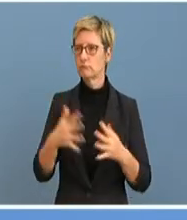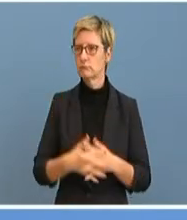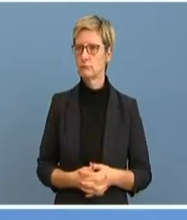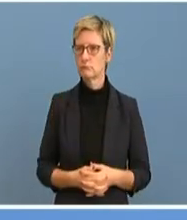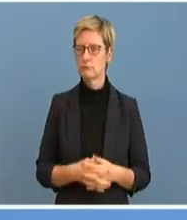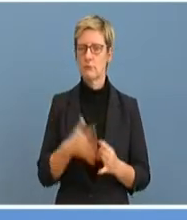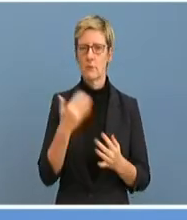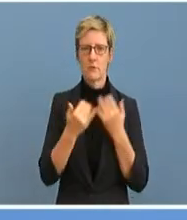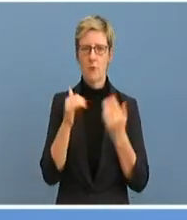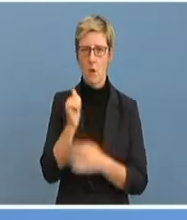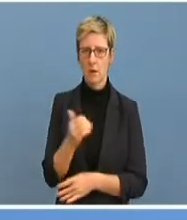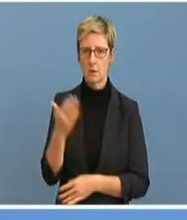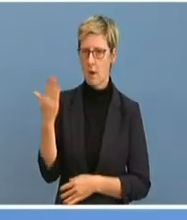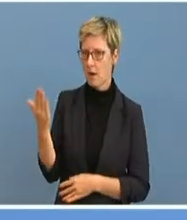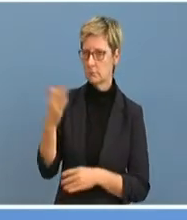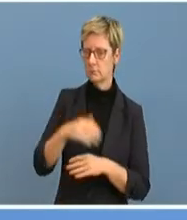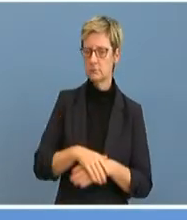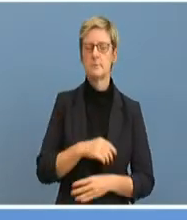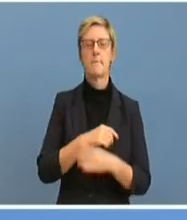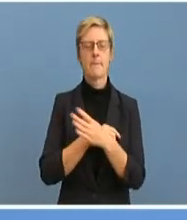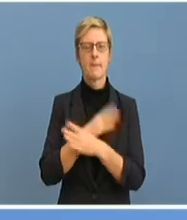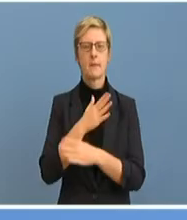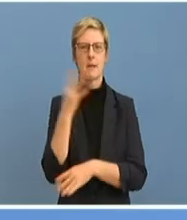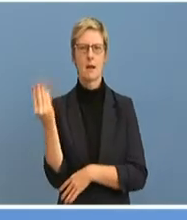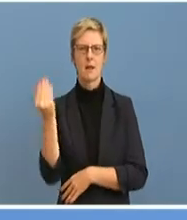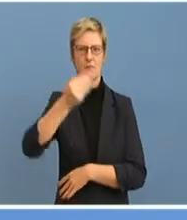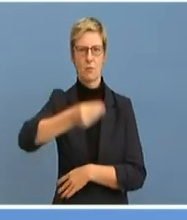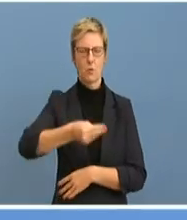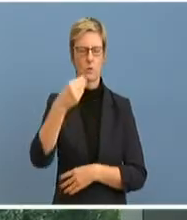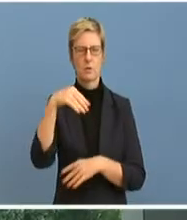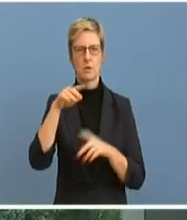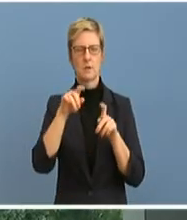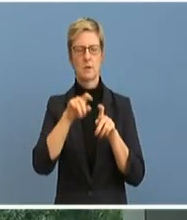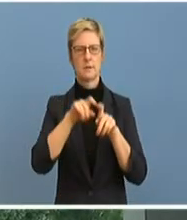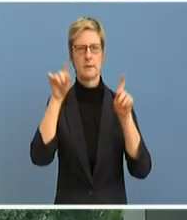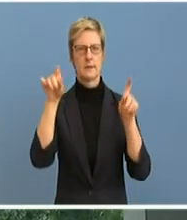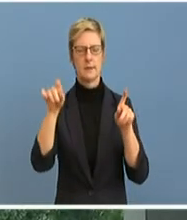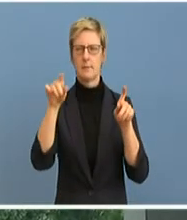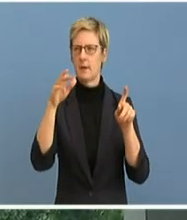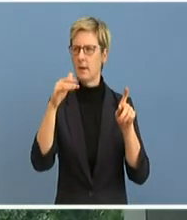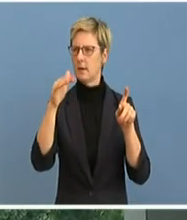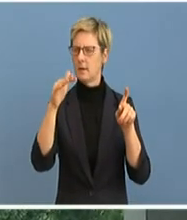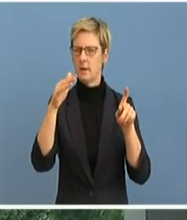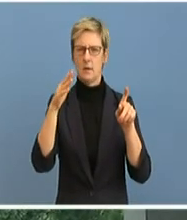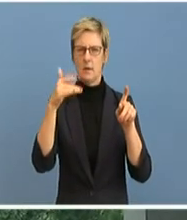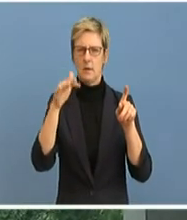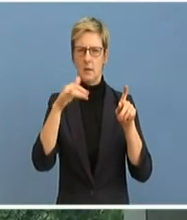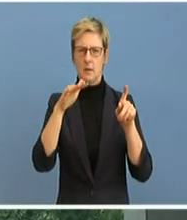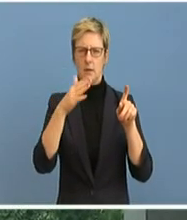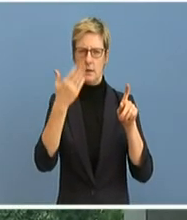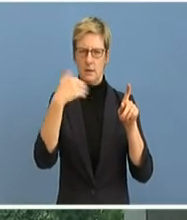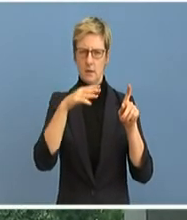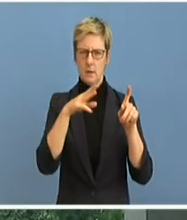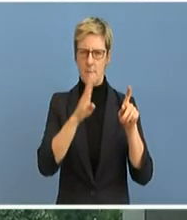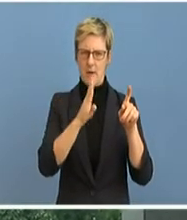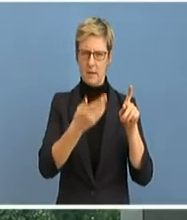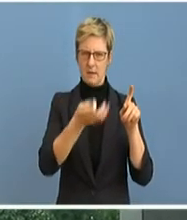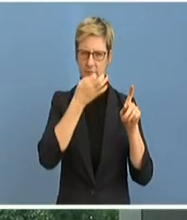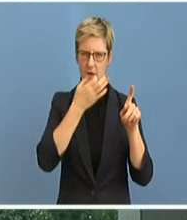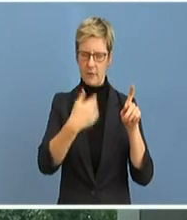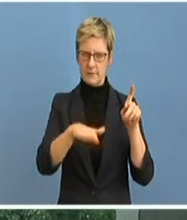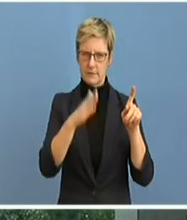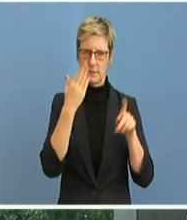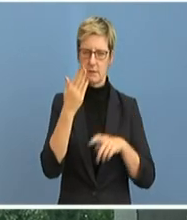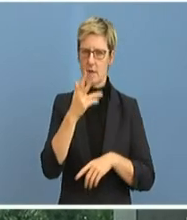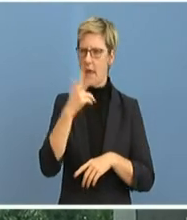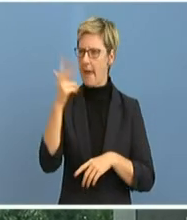Frau Adebar, das... Ich hätte eine Nachlieferung zur Frage von Herrn Warwick. Und zwar ist es so, dass der Herr, von